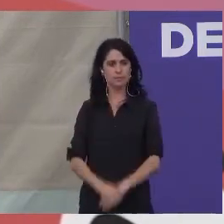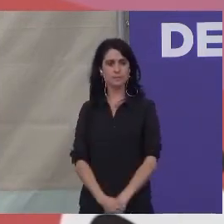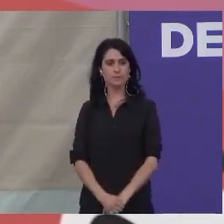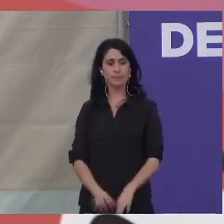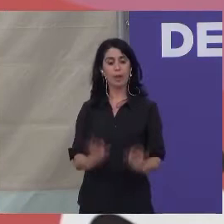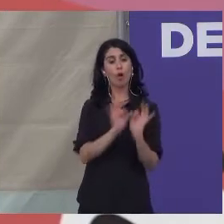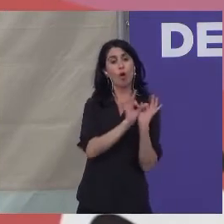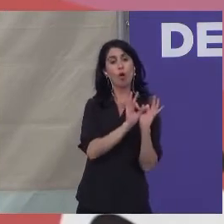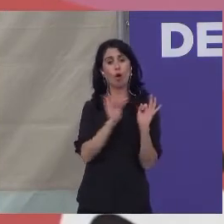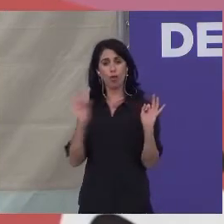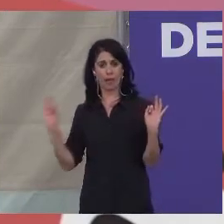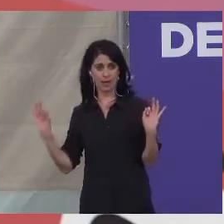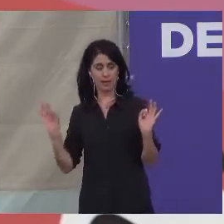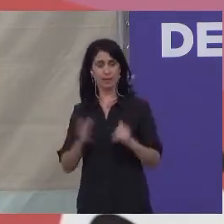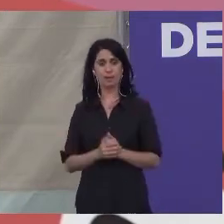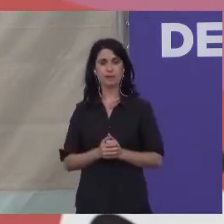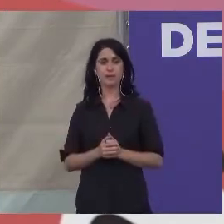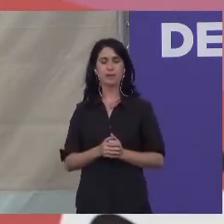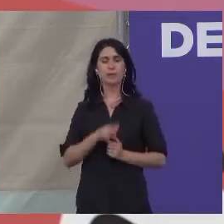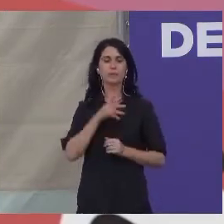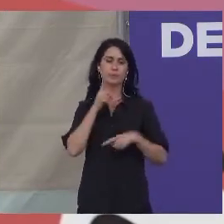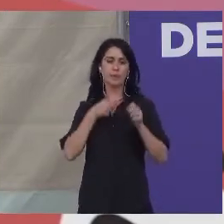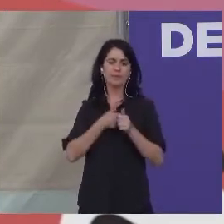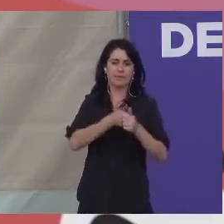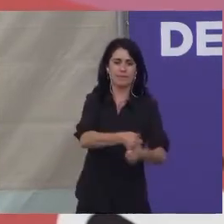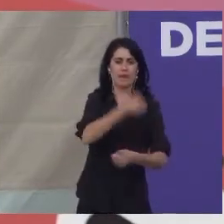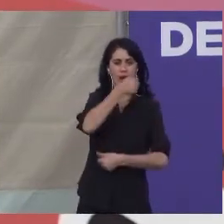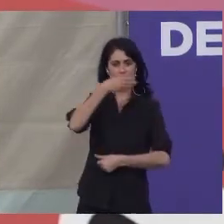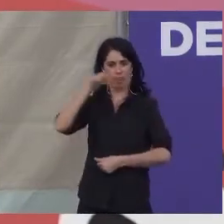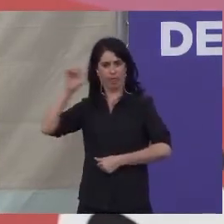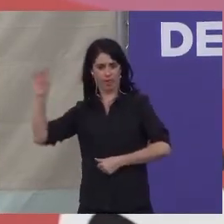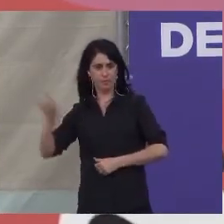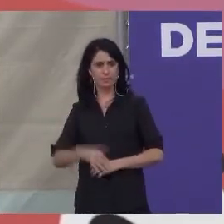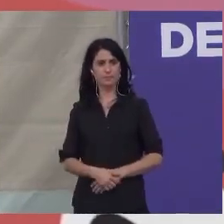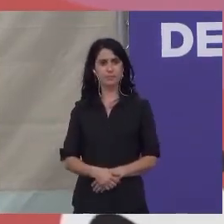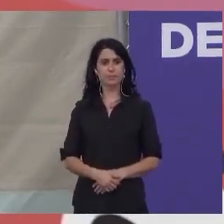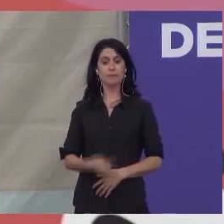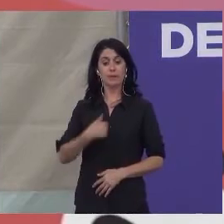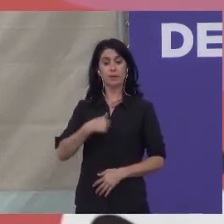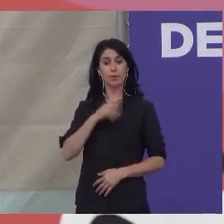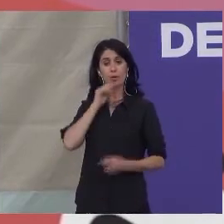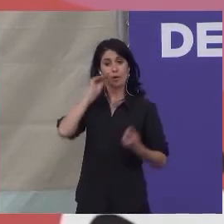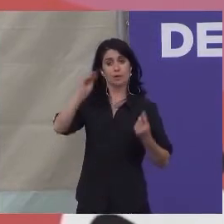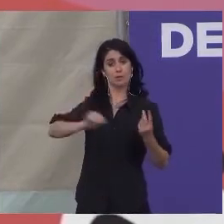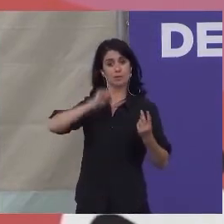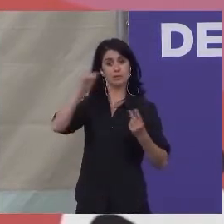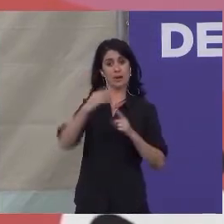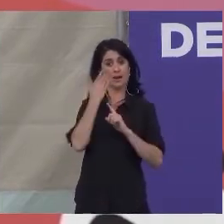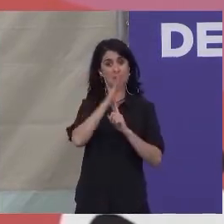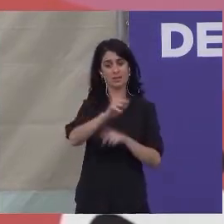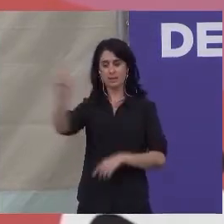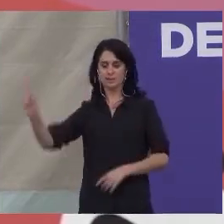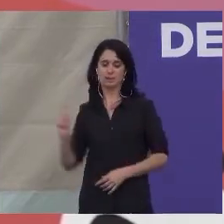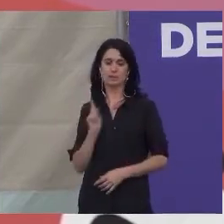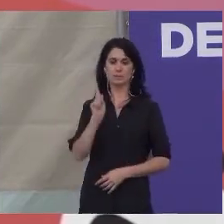L'ordre serà també per ordre alfabètic i conforme vaig nombrant els representants aniran pujant